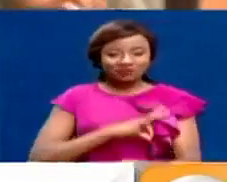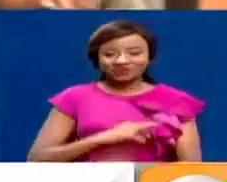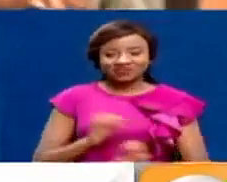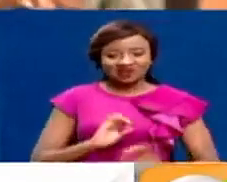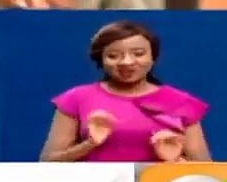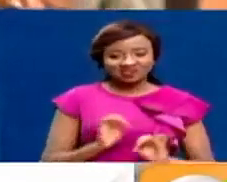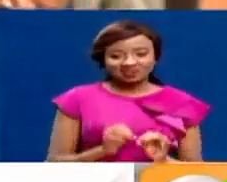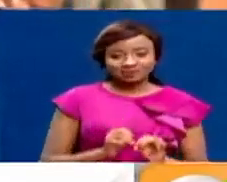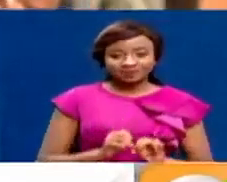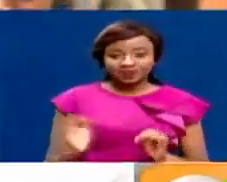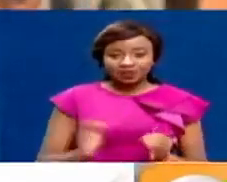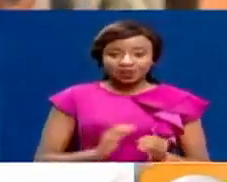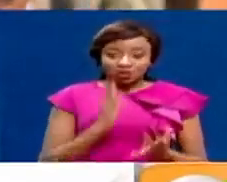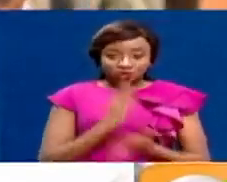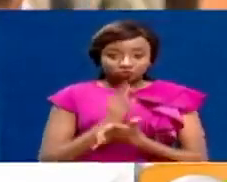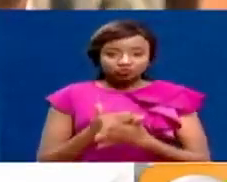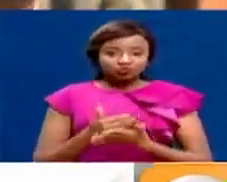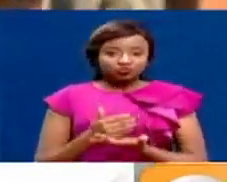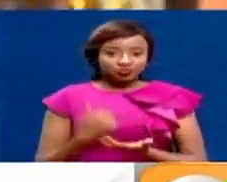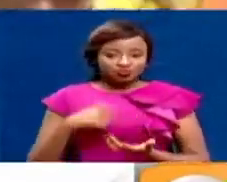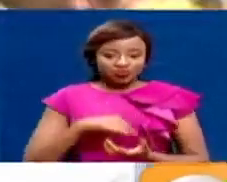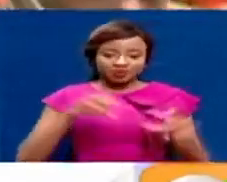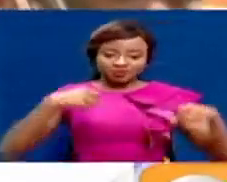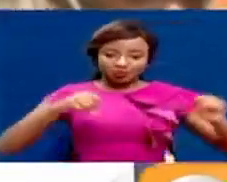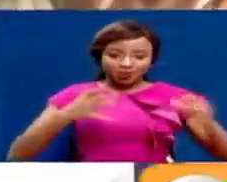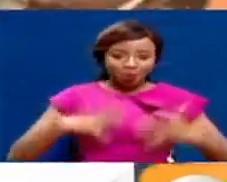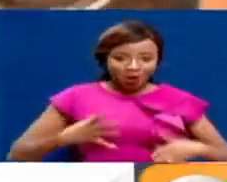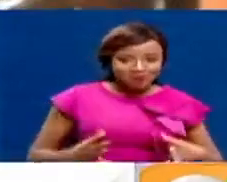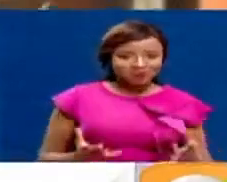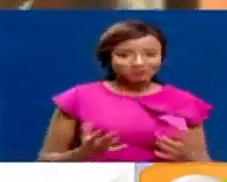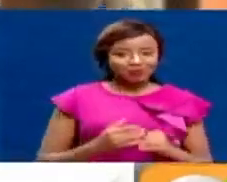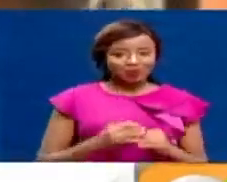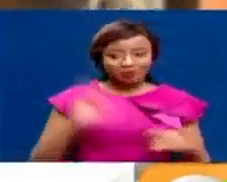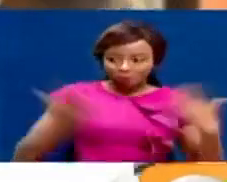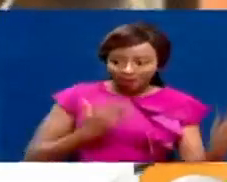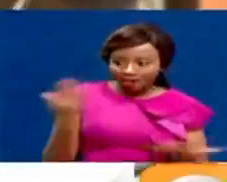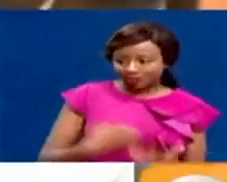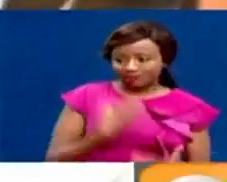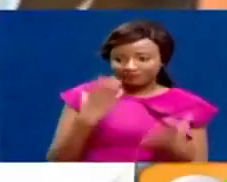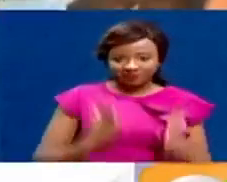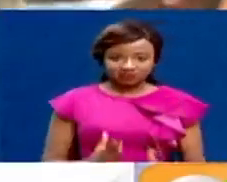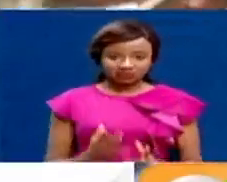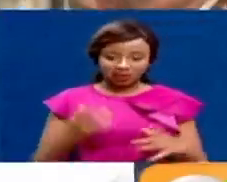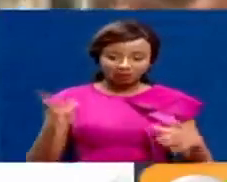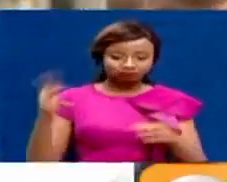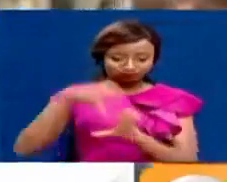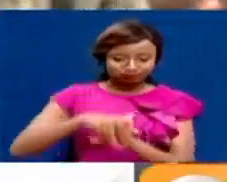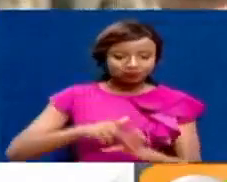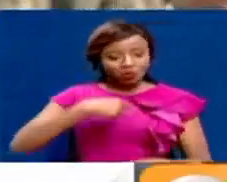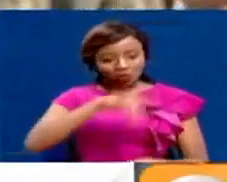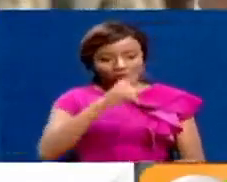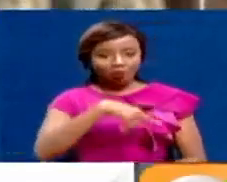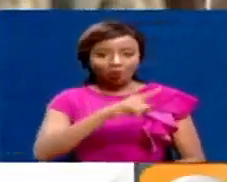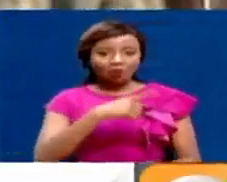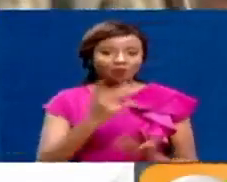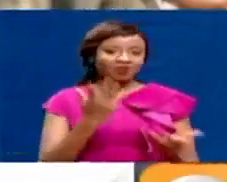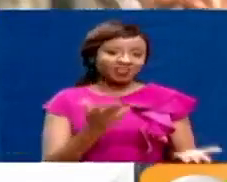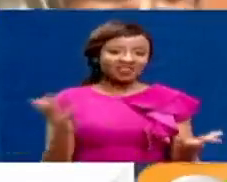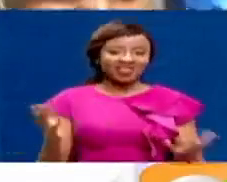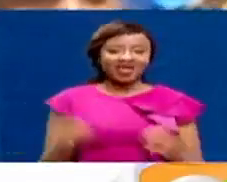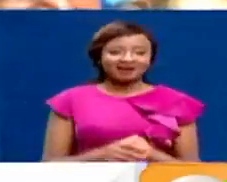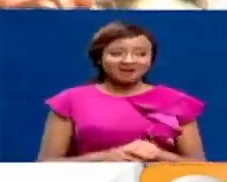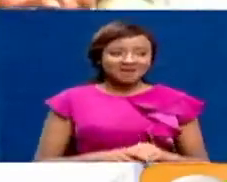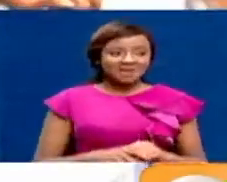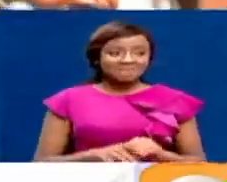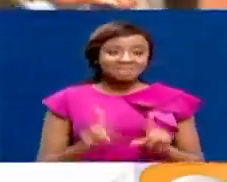tulikuwa tumejiandaa sisi kama wana boda boda kukaribisha wageni wote kwa serikali kuu